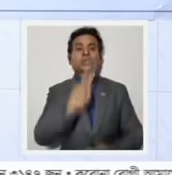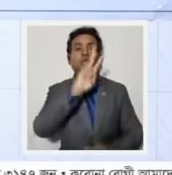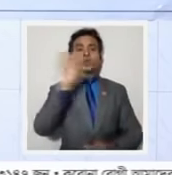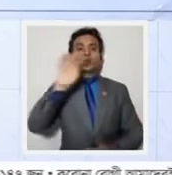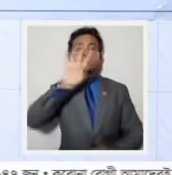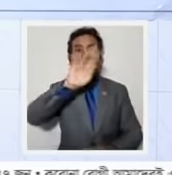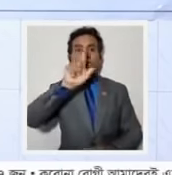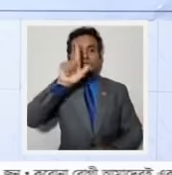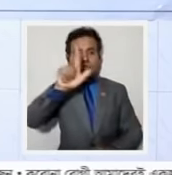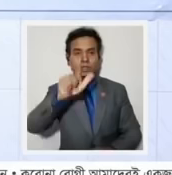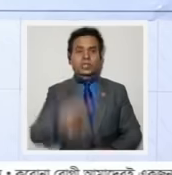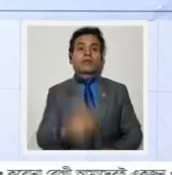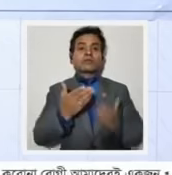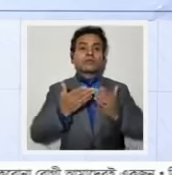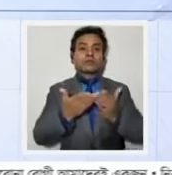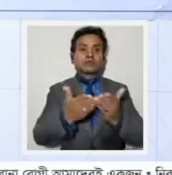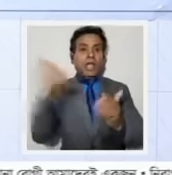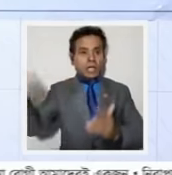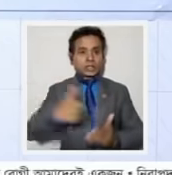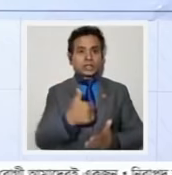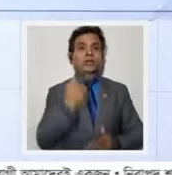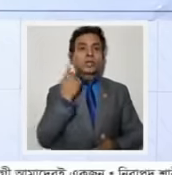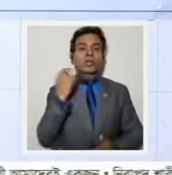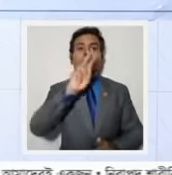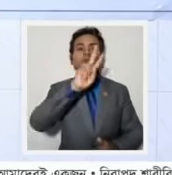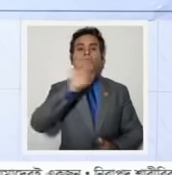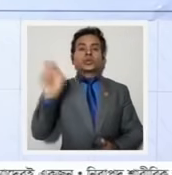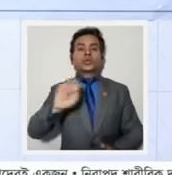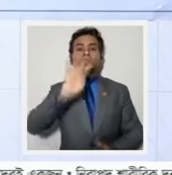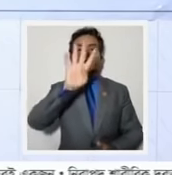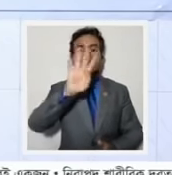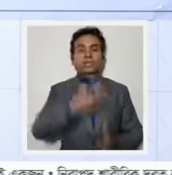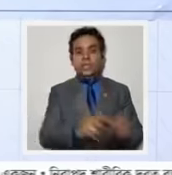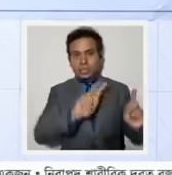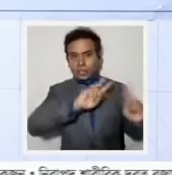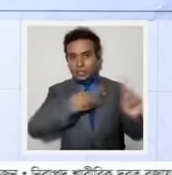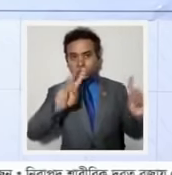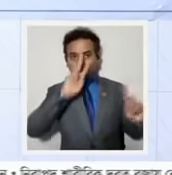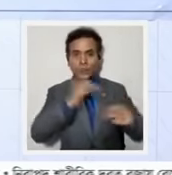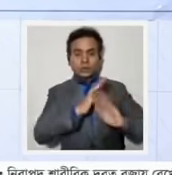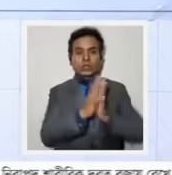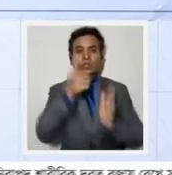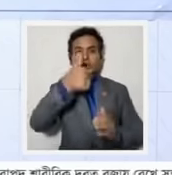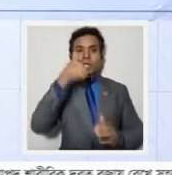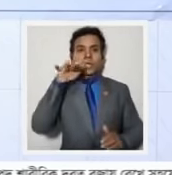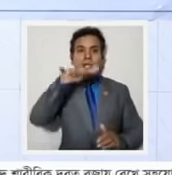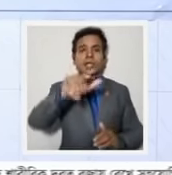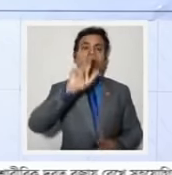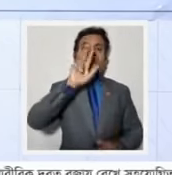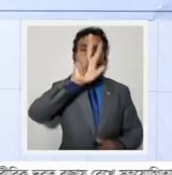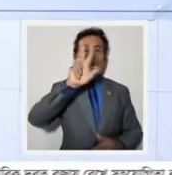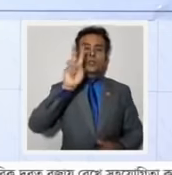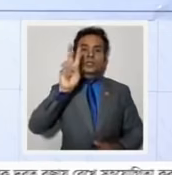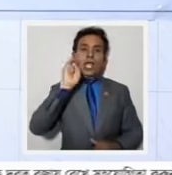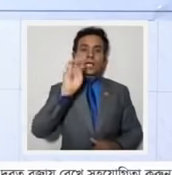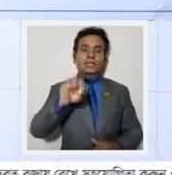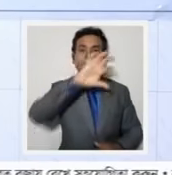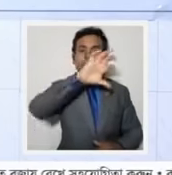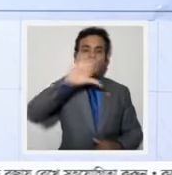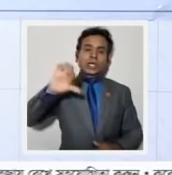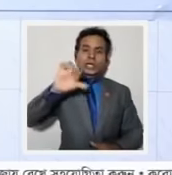713 জন। এর মধ্যে বিমানবন্দরে 262 জন, স্থলবন্দরে 247 জন এবং সমুদ্রবন্দরে